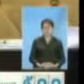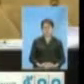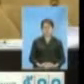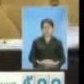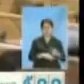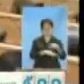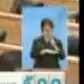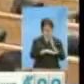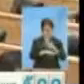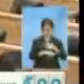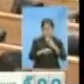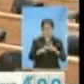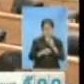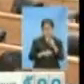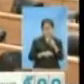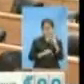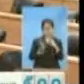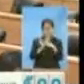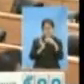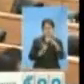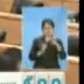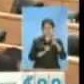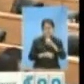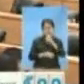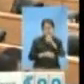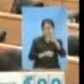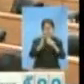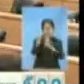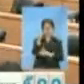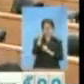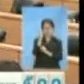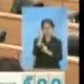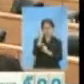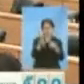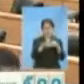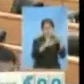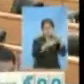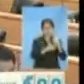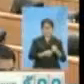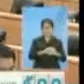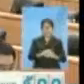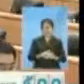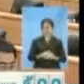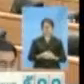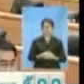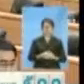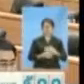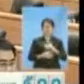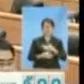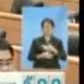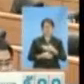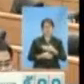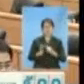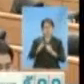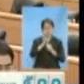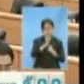ท่านประธานที่เคารพผมธานีเทือกสุบรรณผู้แทนราษฎรจากสุราษฎร์ธานีพรรคประชาธิปัตย์ผมเป็นผู้เสนอแปรย